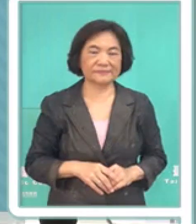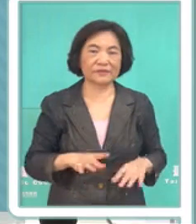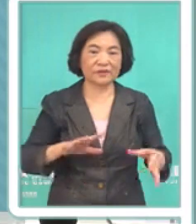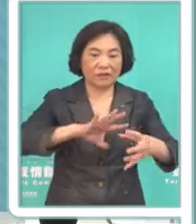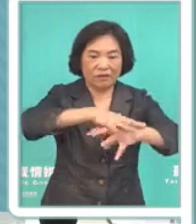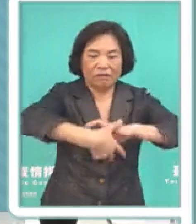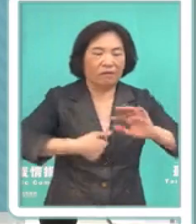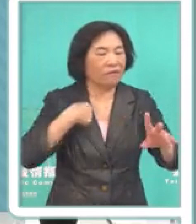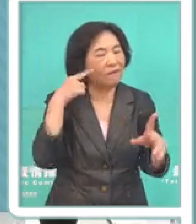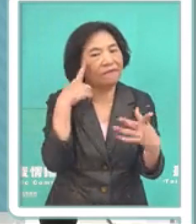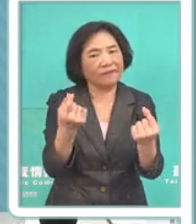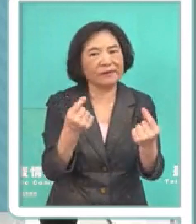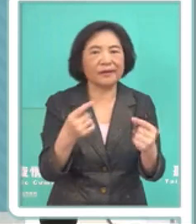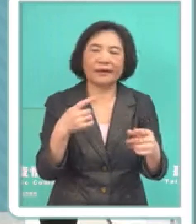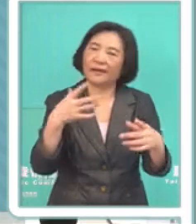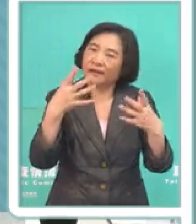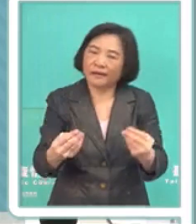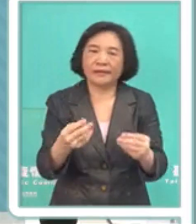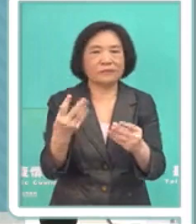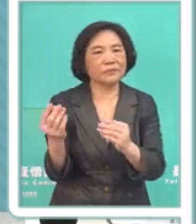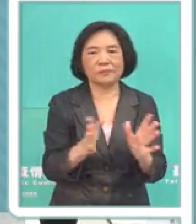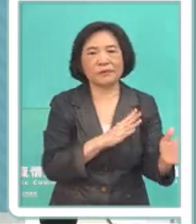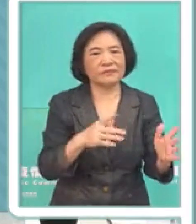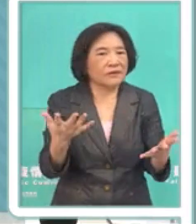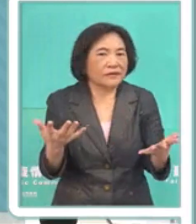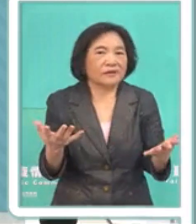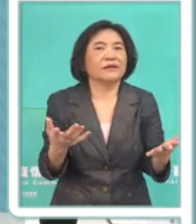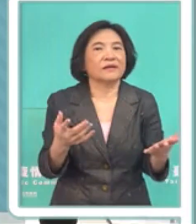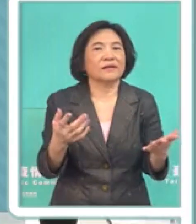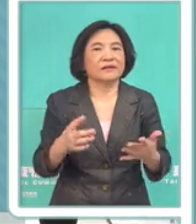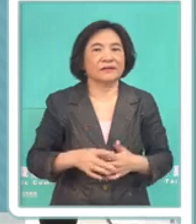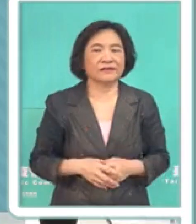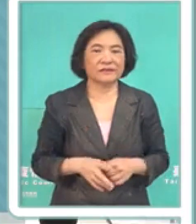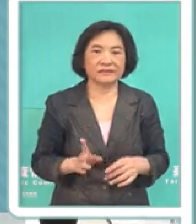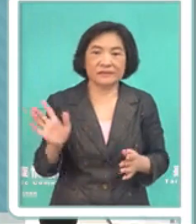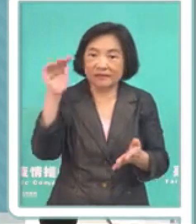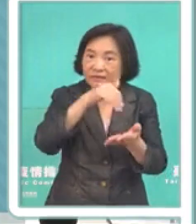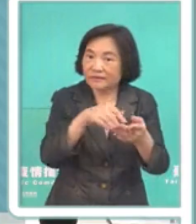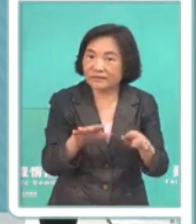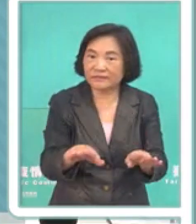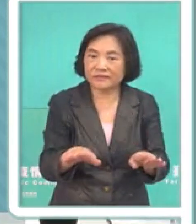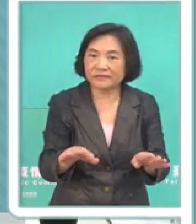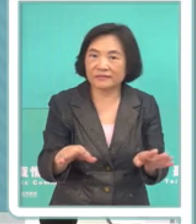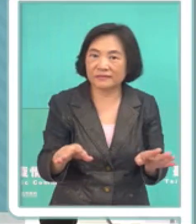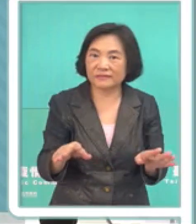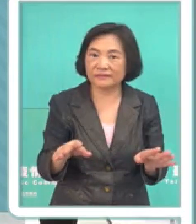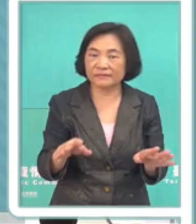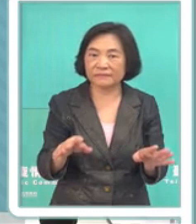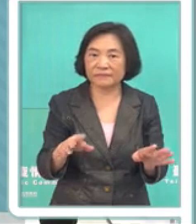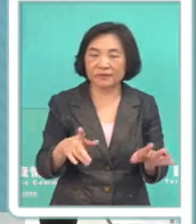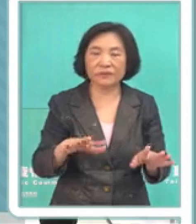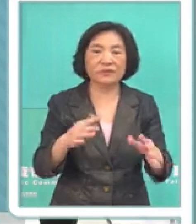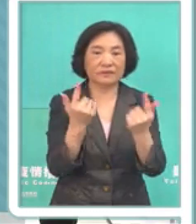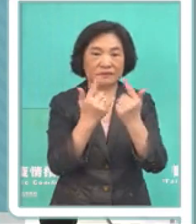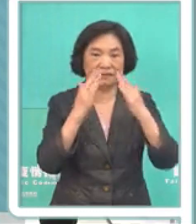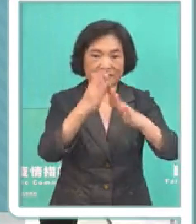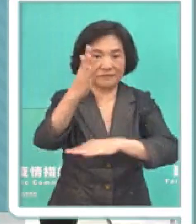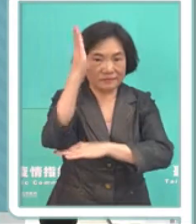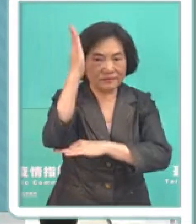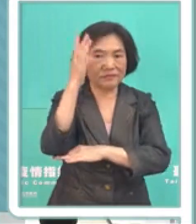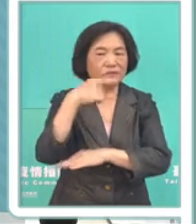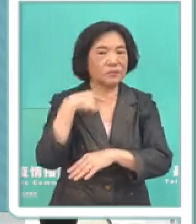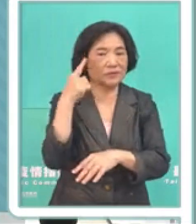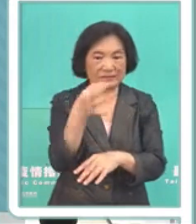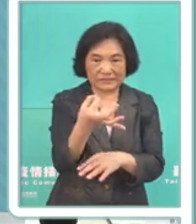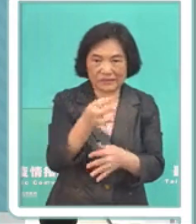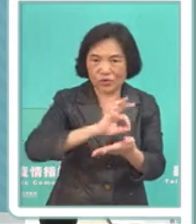全世界都这样做啊，所以不得不应付，你知道哈。我到现在为止，就台北市政府来讲，我们用钱